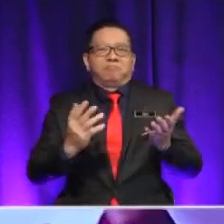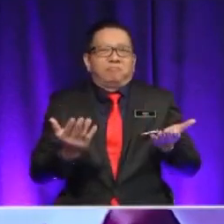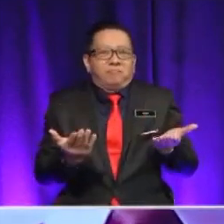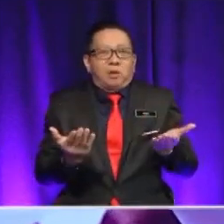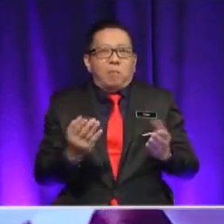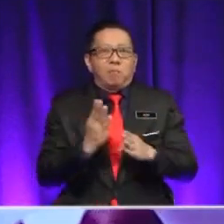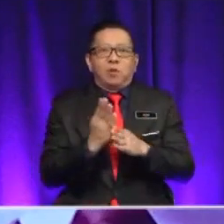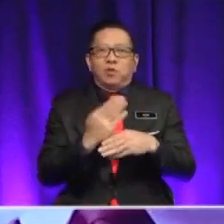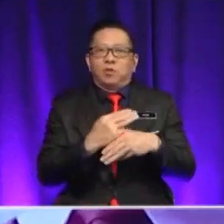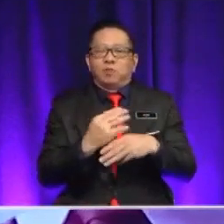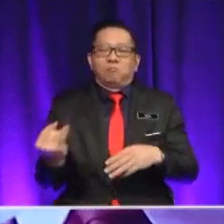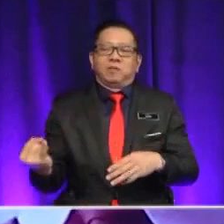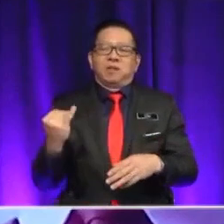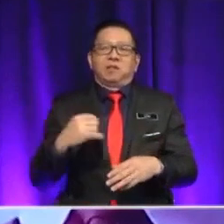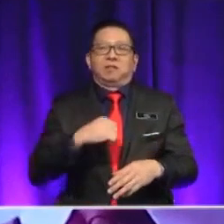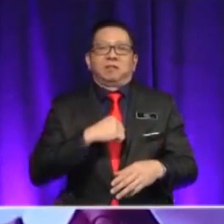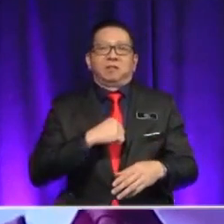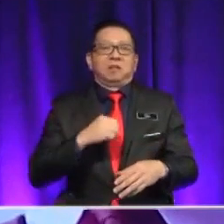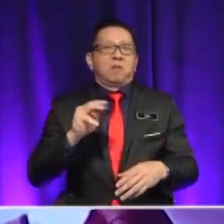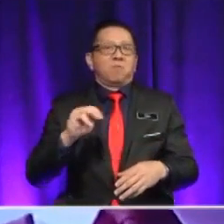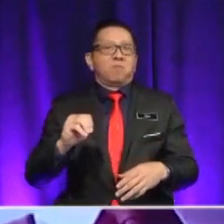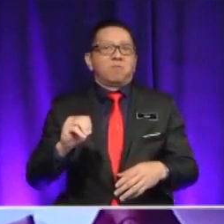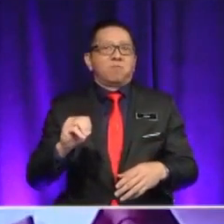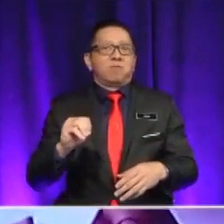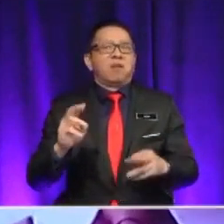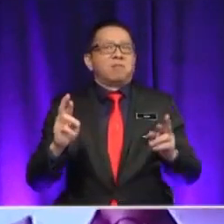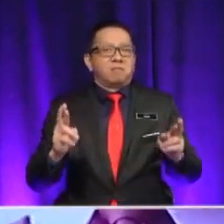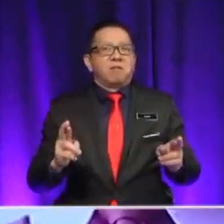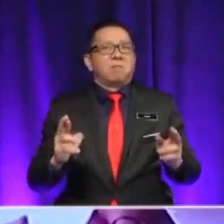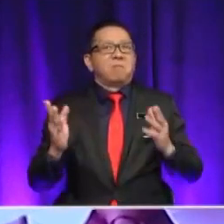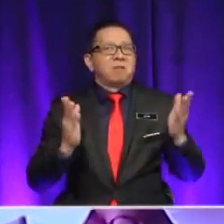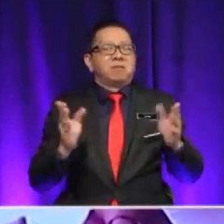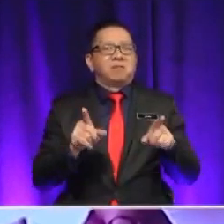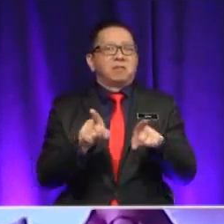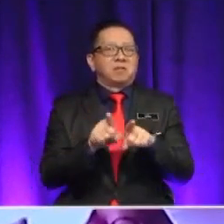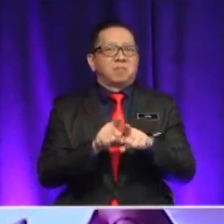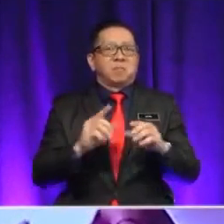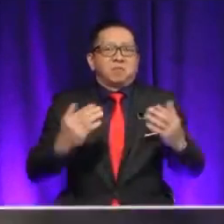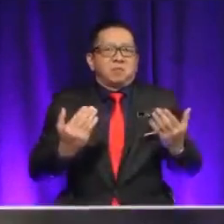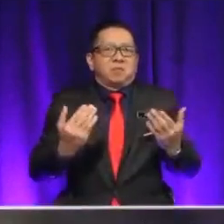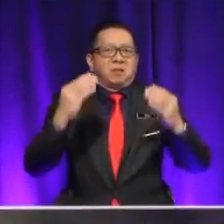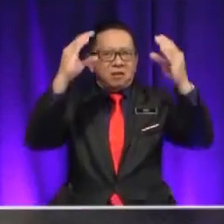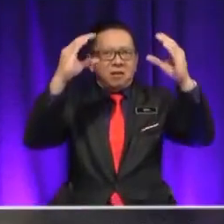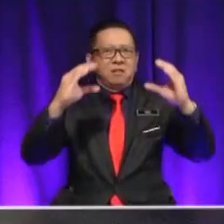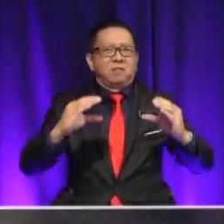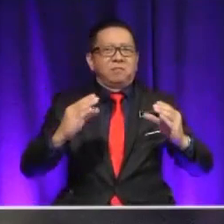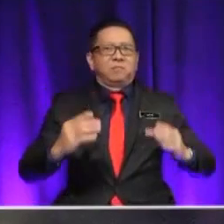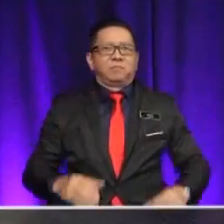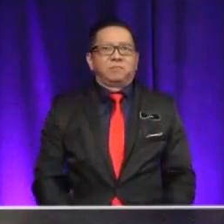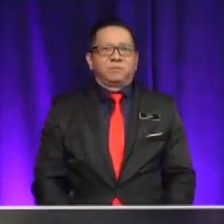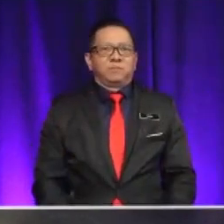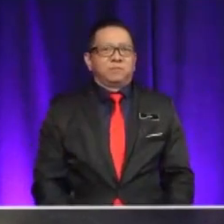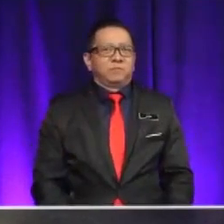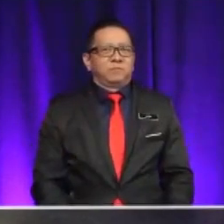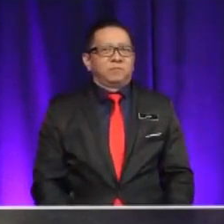membentuk jati diri seseorang murid dan individu, terutama sekali rakyat Malaysia. Macam mana cara tu, cikgu? Okey, terima kasih, Mira. Okey, kita